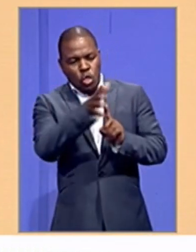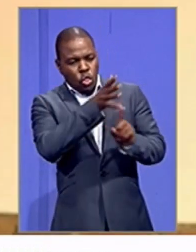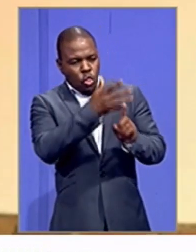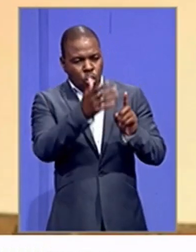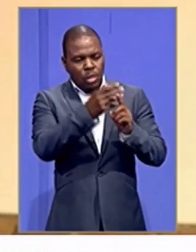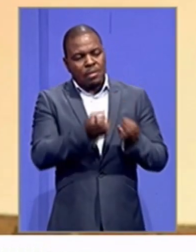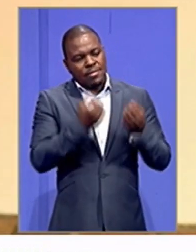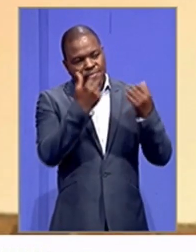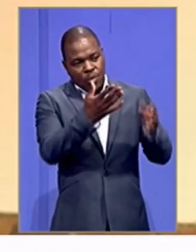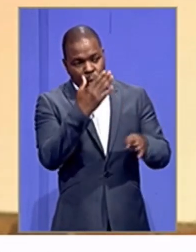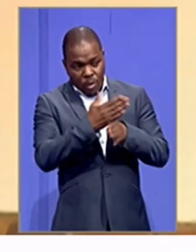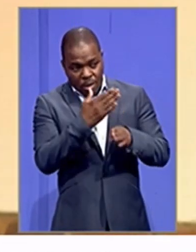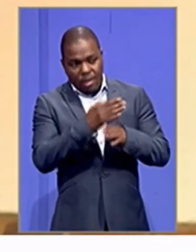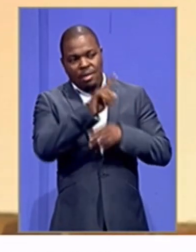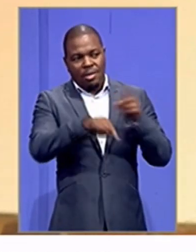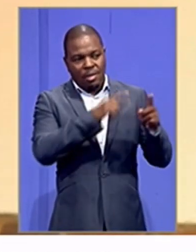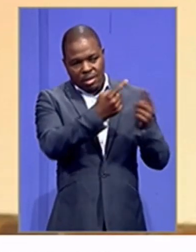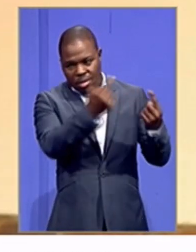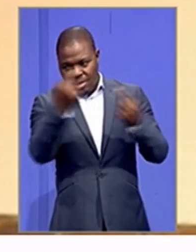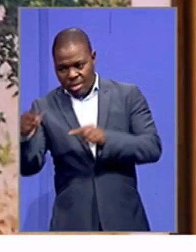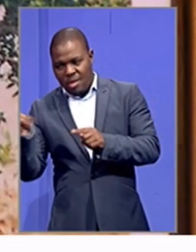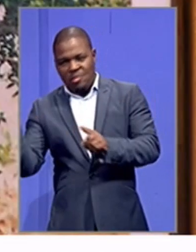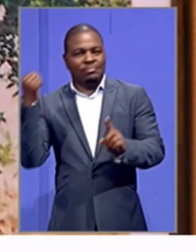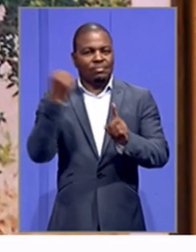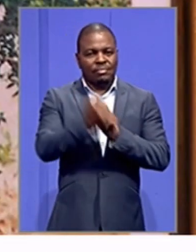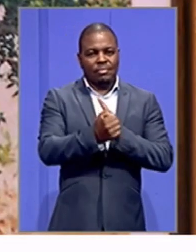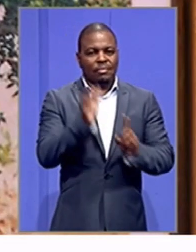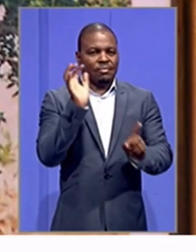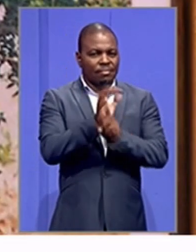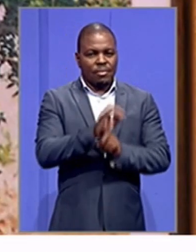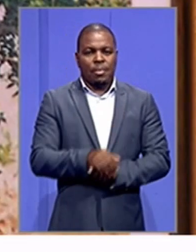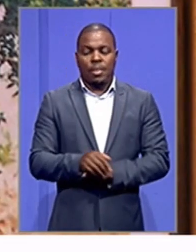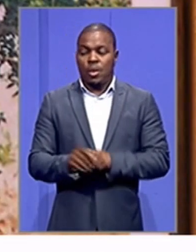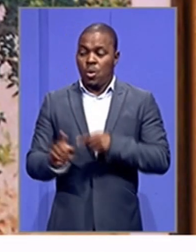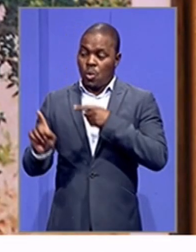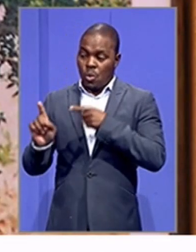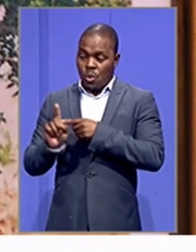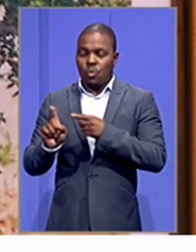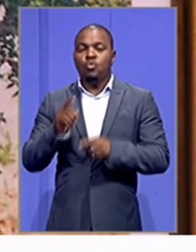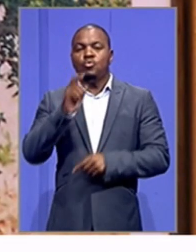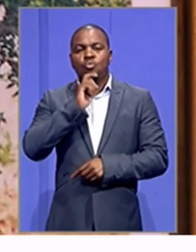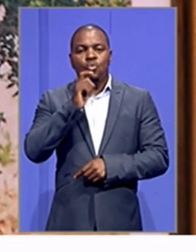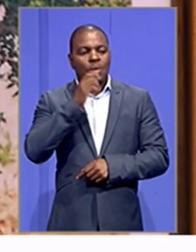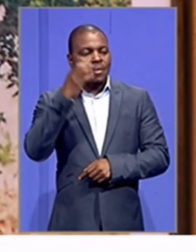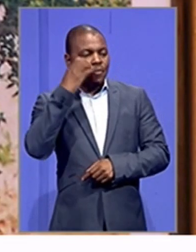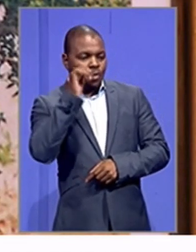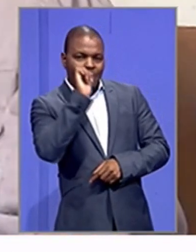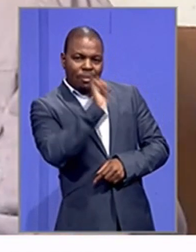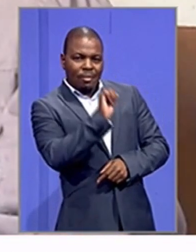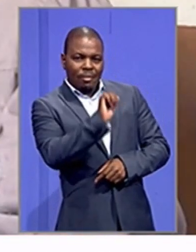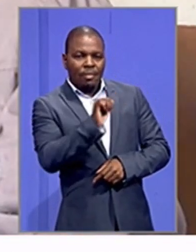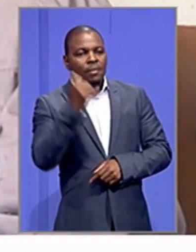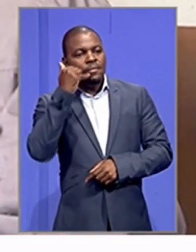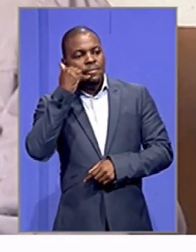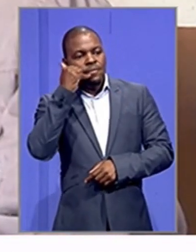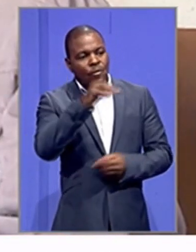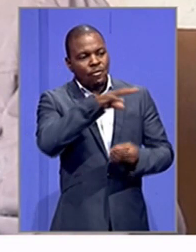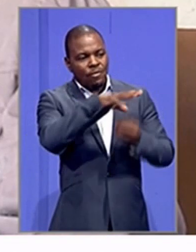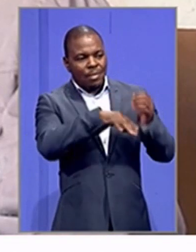mošomo morago a ba tlhasela ge ba fihla. Maphodisa a re Dube o šomišitše sellathekeng sa yo mongwe wa batšwasehlabelo go leletša ba lapa